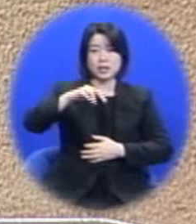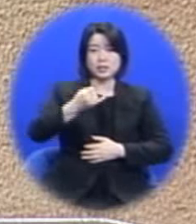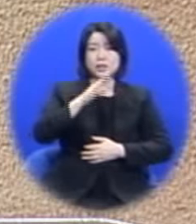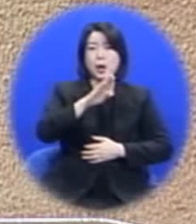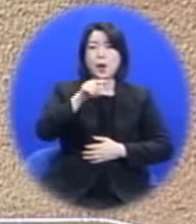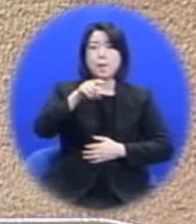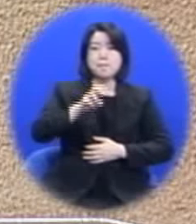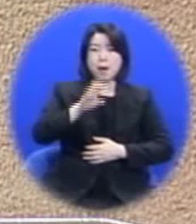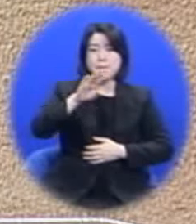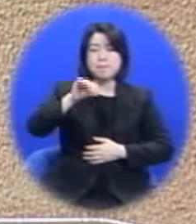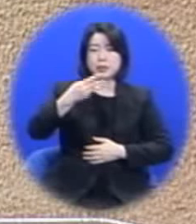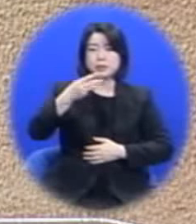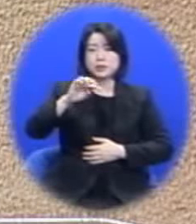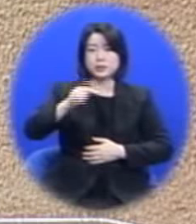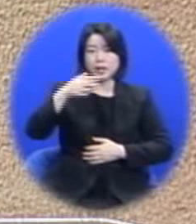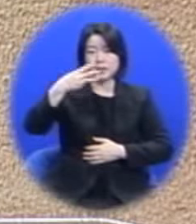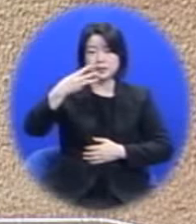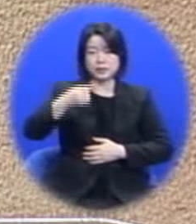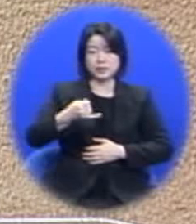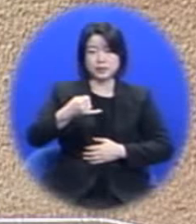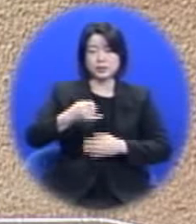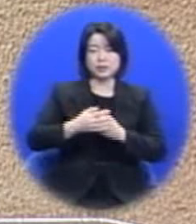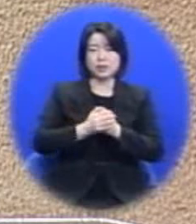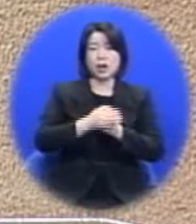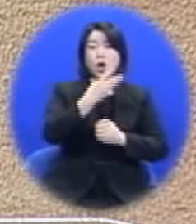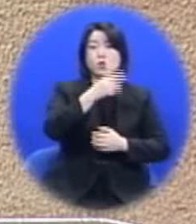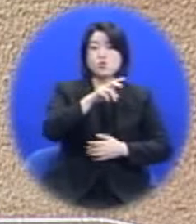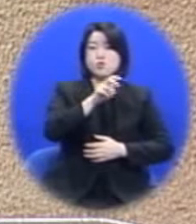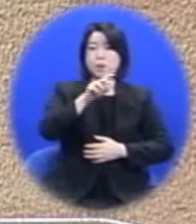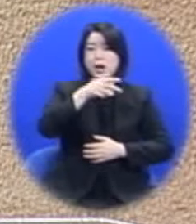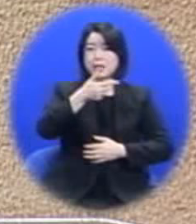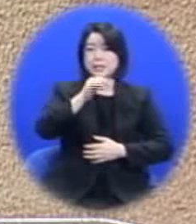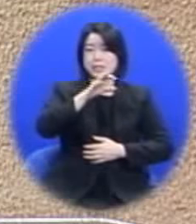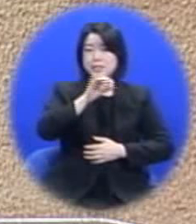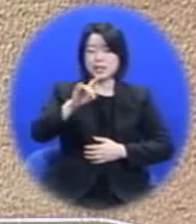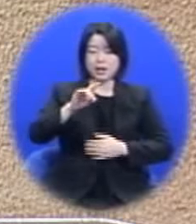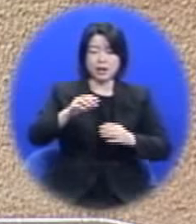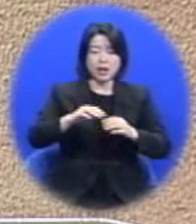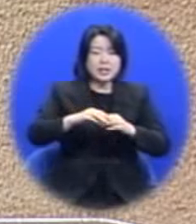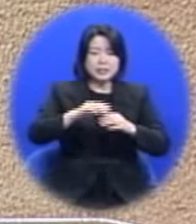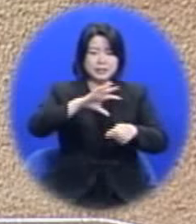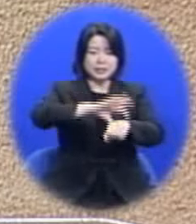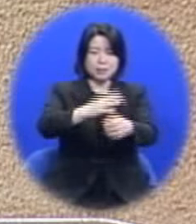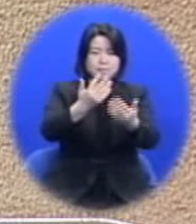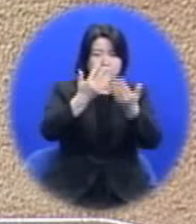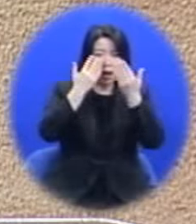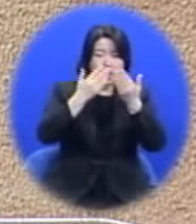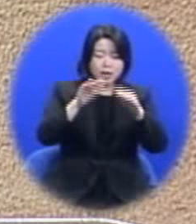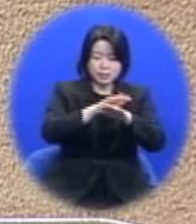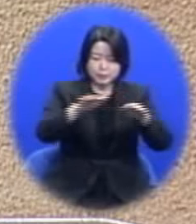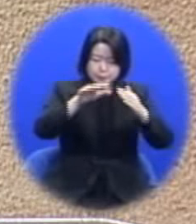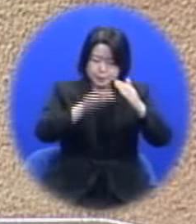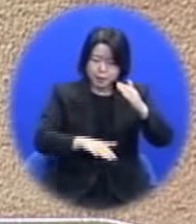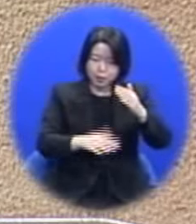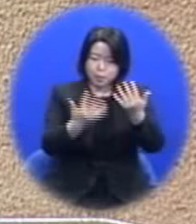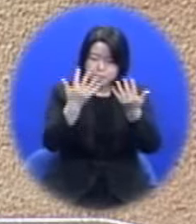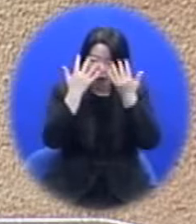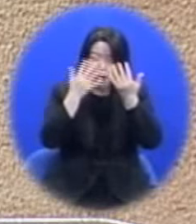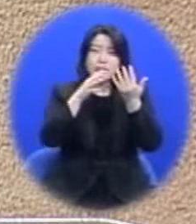루마니아 공산당국에 투옥이 되어서 지하 감옥에 오랫동안 갇혀